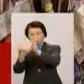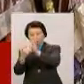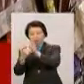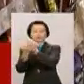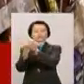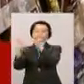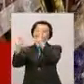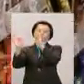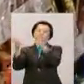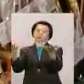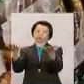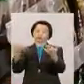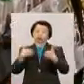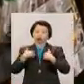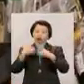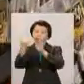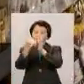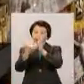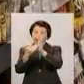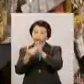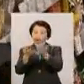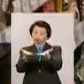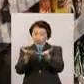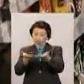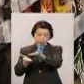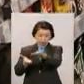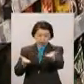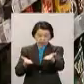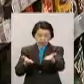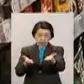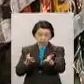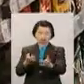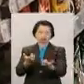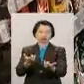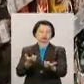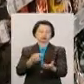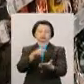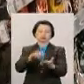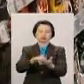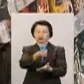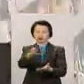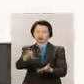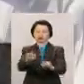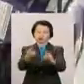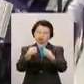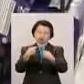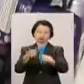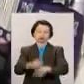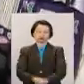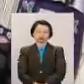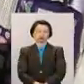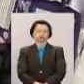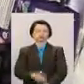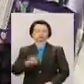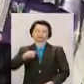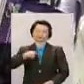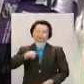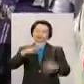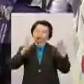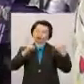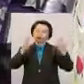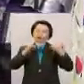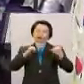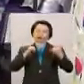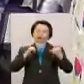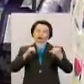ini. Adakah barangan ini memenuhi kehendak dan keperluan pengguna? Ini reaksi mereka. Oh, I hope